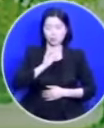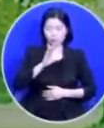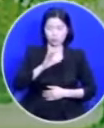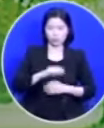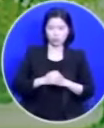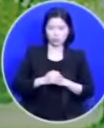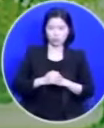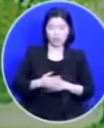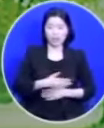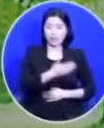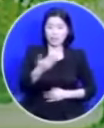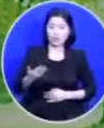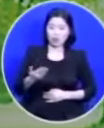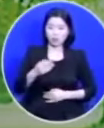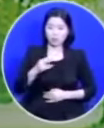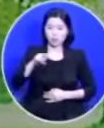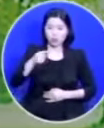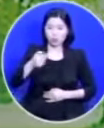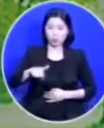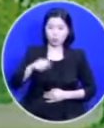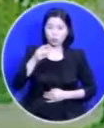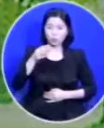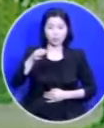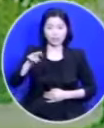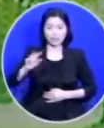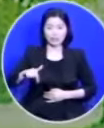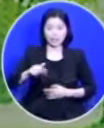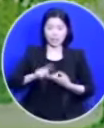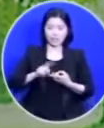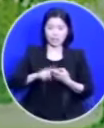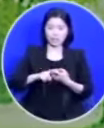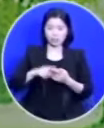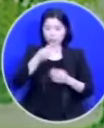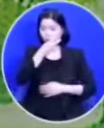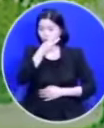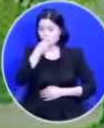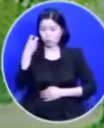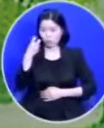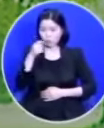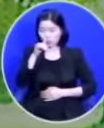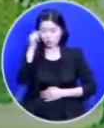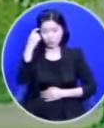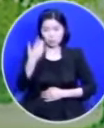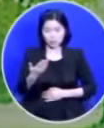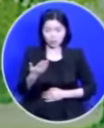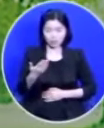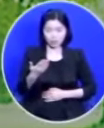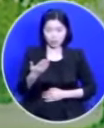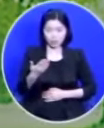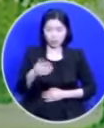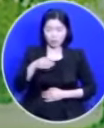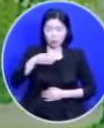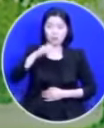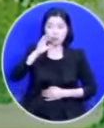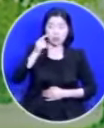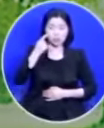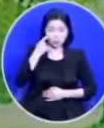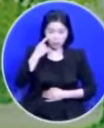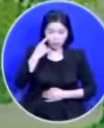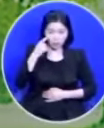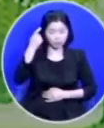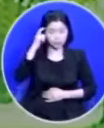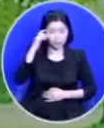독약 에 대해서 6 받으시는 분이 있습니까 마셔볼까 이런 생각하시는 분이 있다면